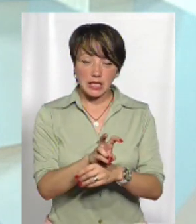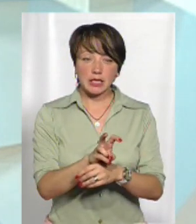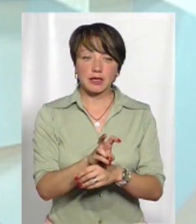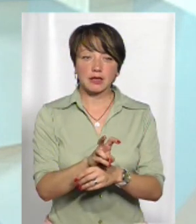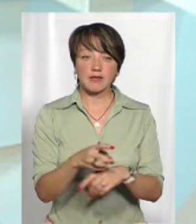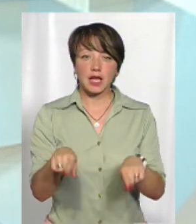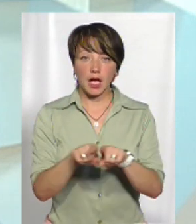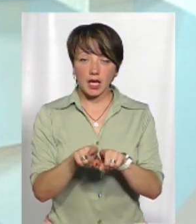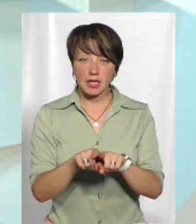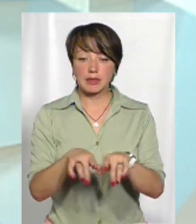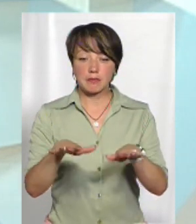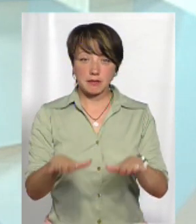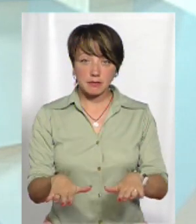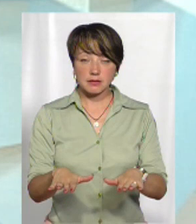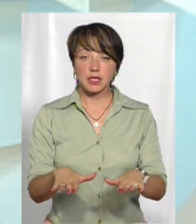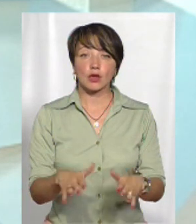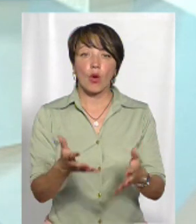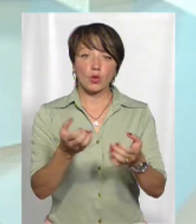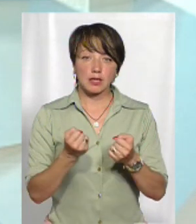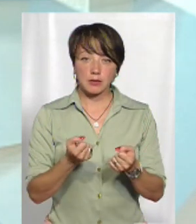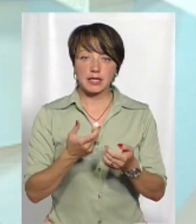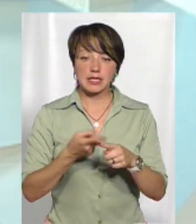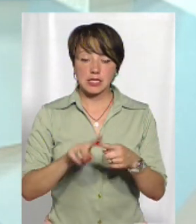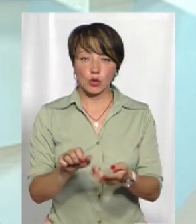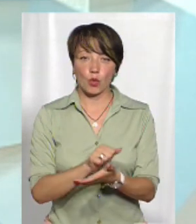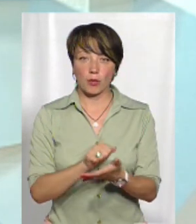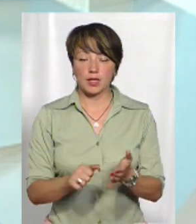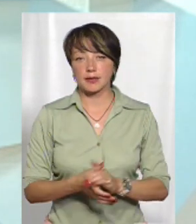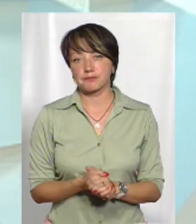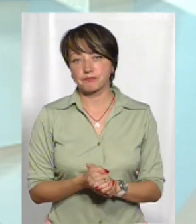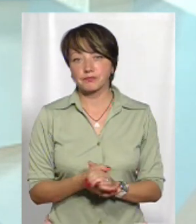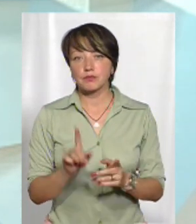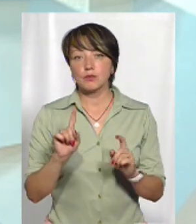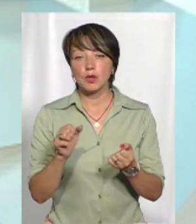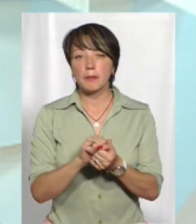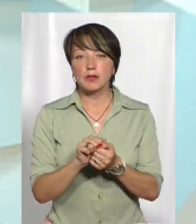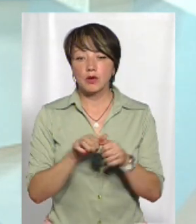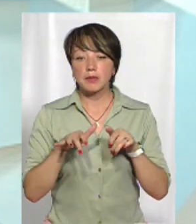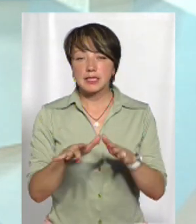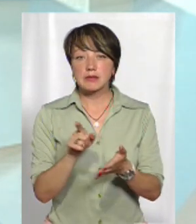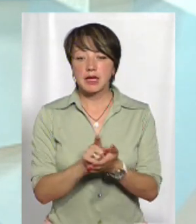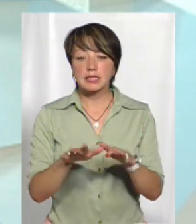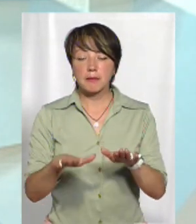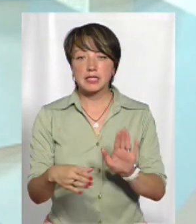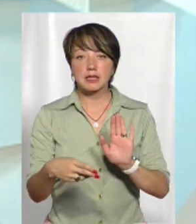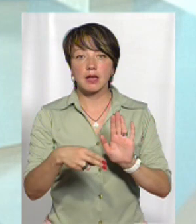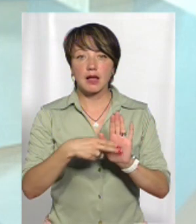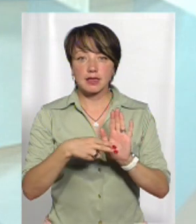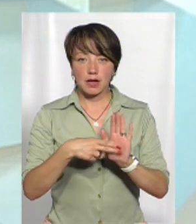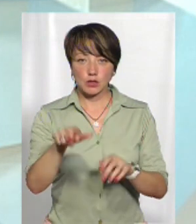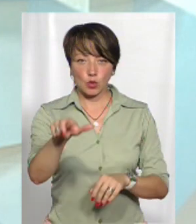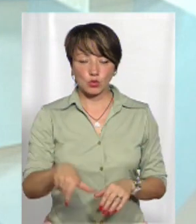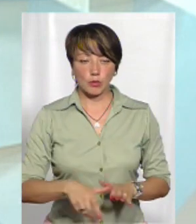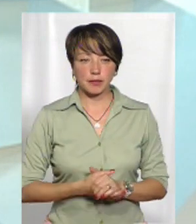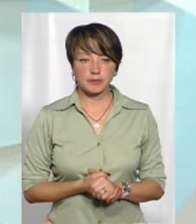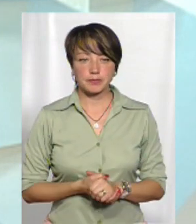підійти в такий-то сервісний центр для того, щоб отримати ці документи. Тому що паперова пенсійна справа тільки за місцем реєстрації